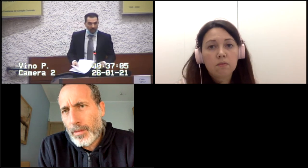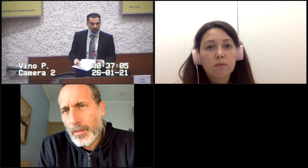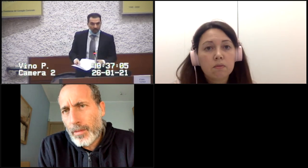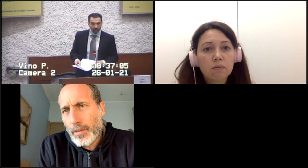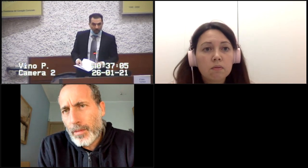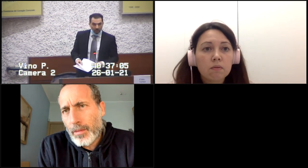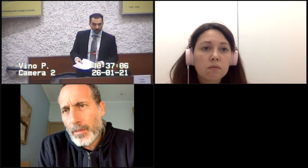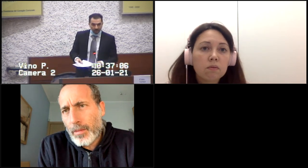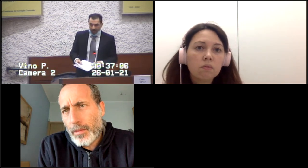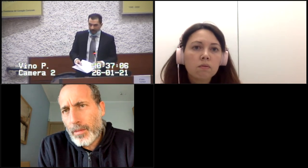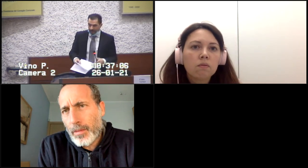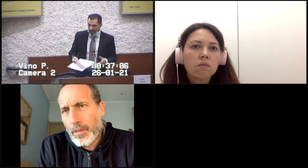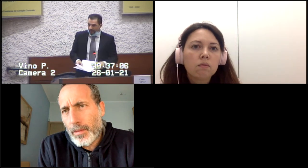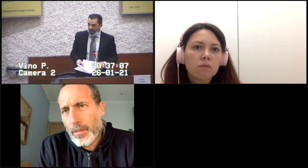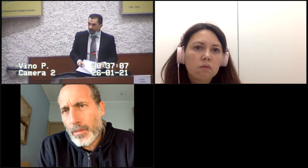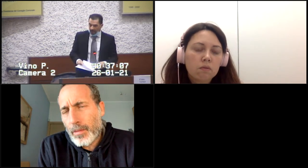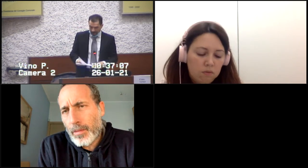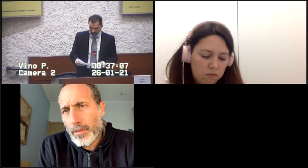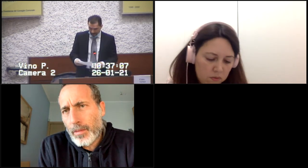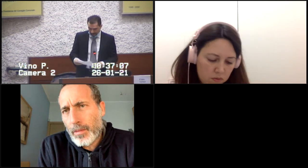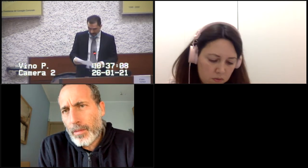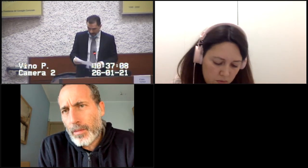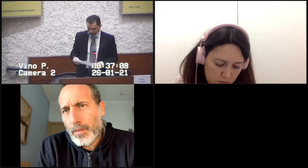quella raccolta firma che si è appena